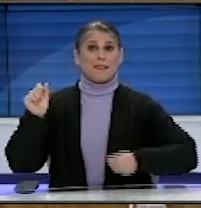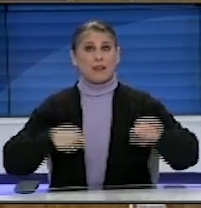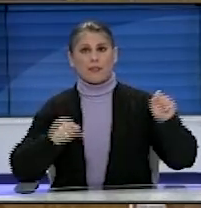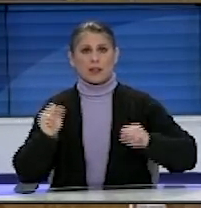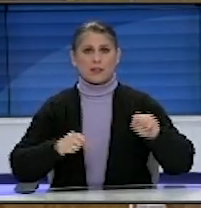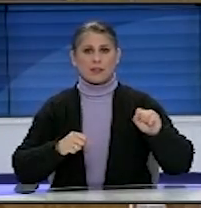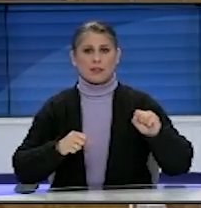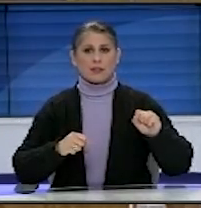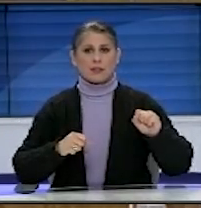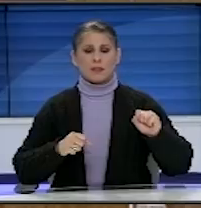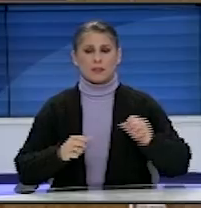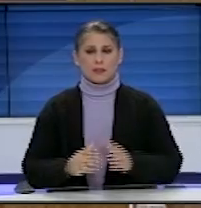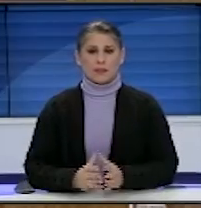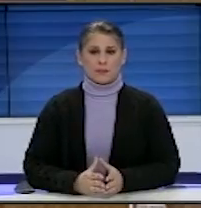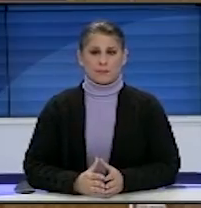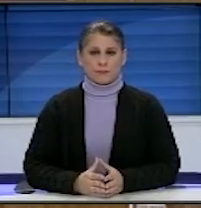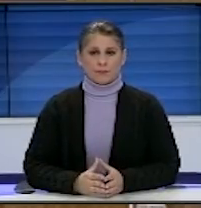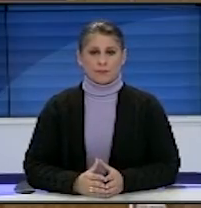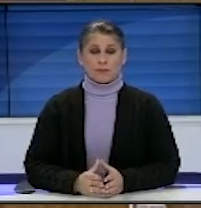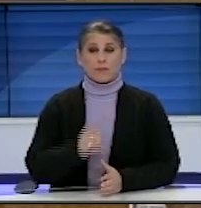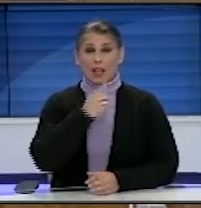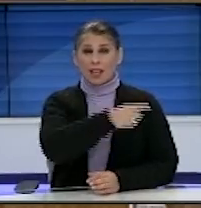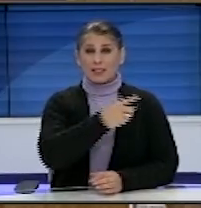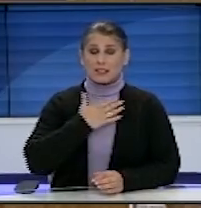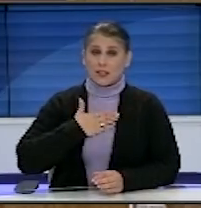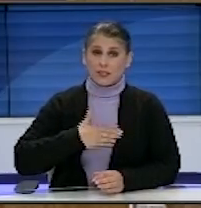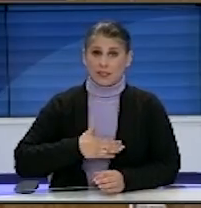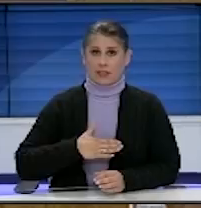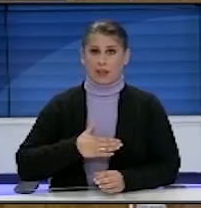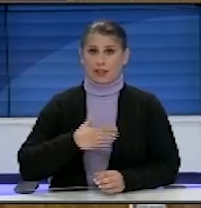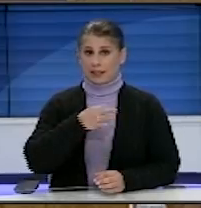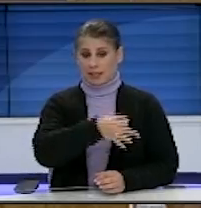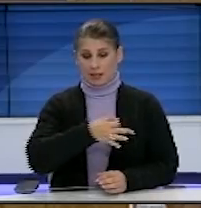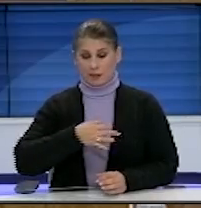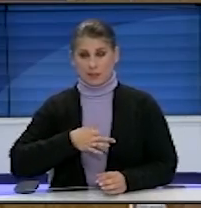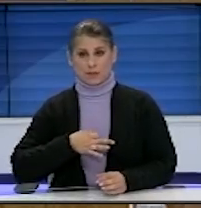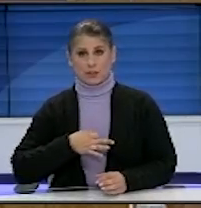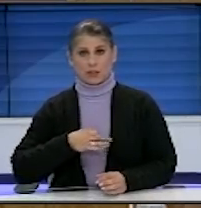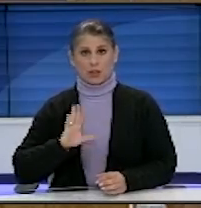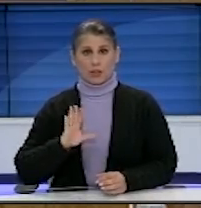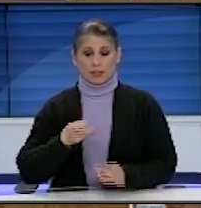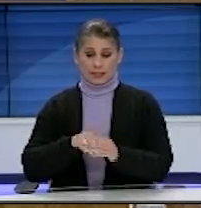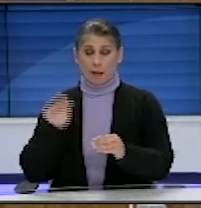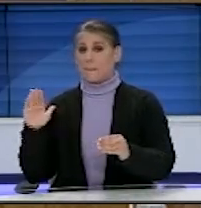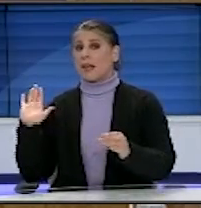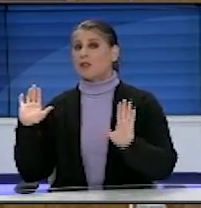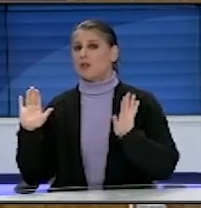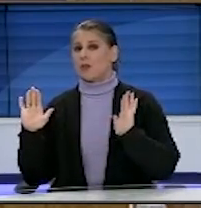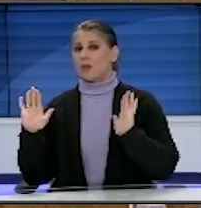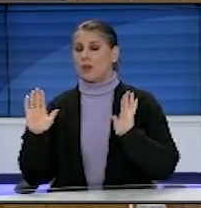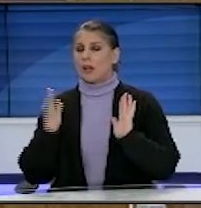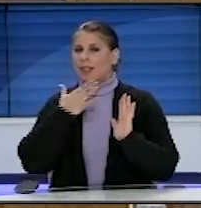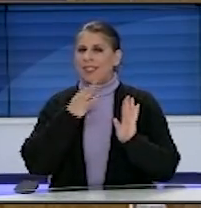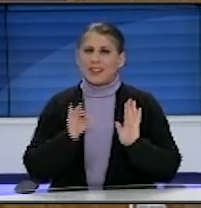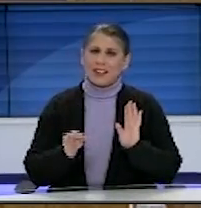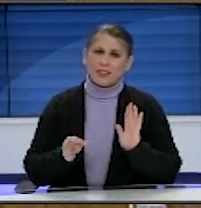αντίδρασης, NATO Response Force, και εσείς θέλετε να μας πείτε ότι μένετε απ' έξω?